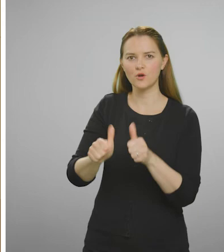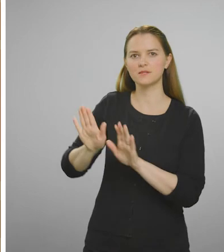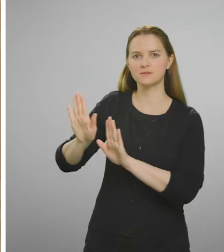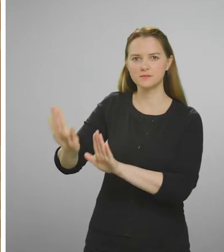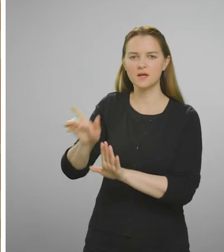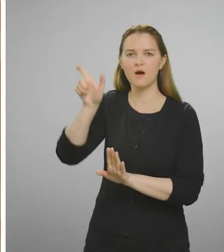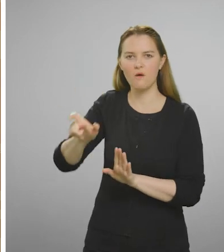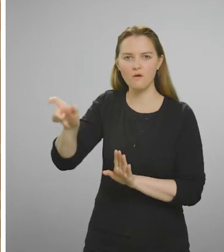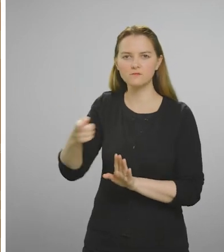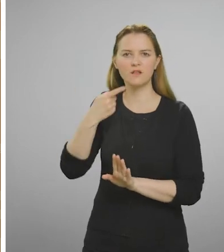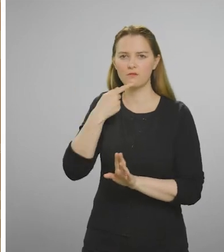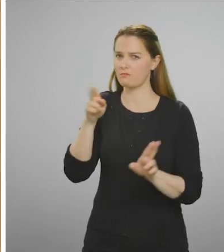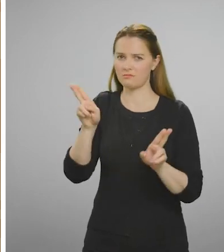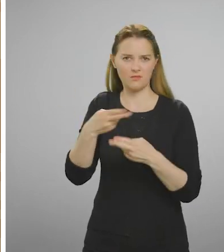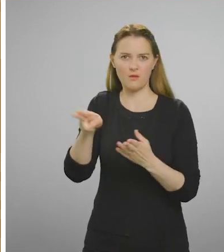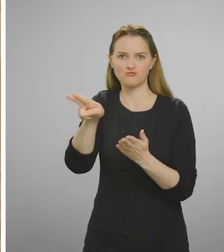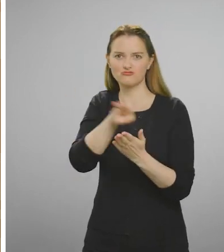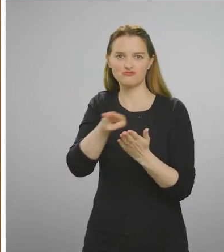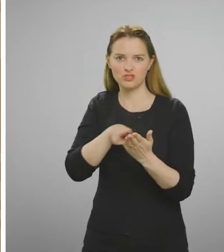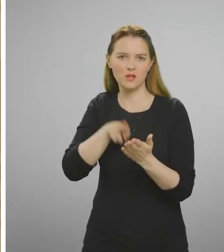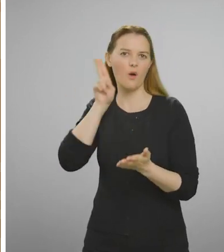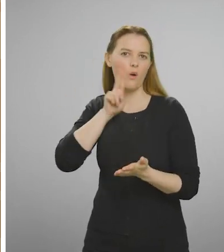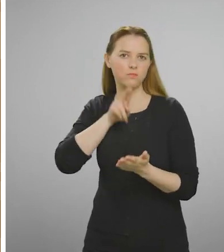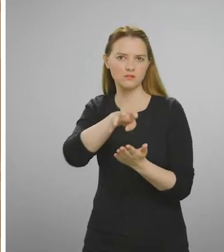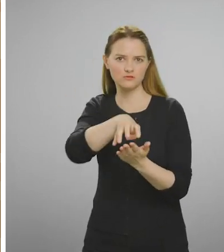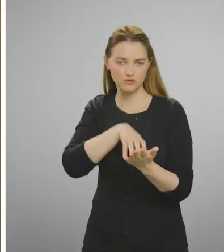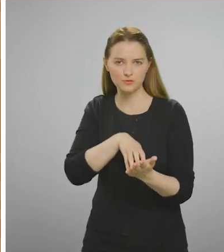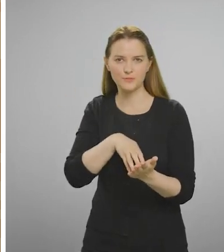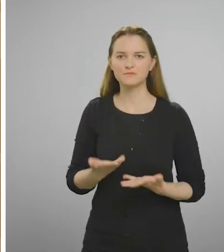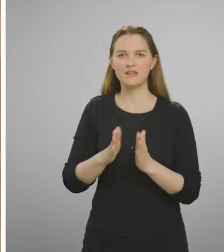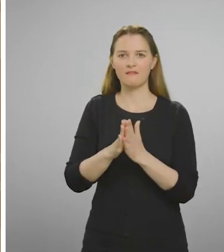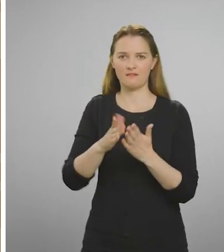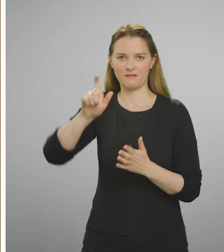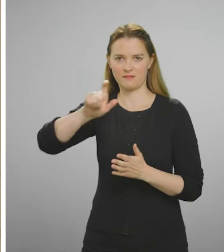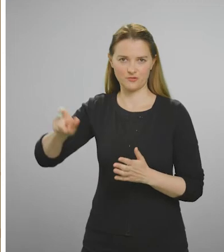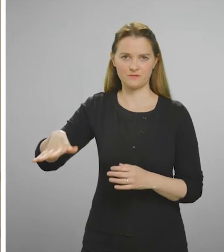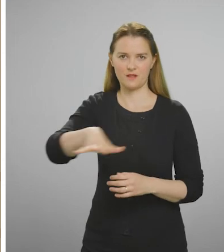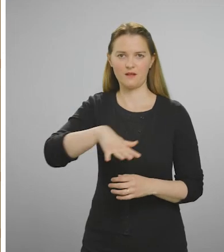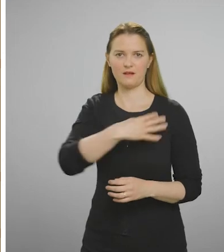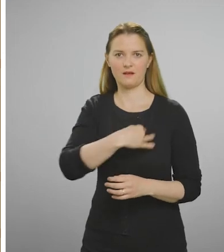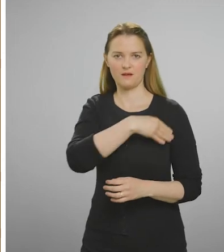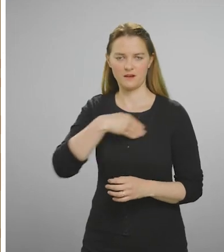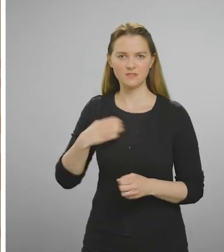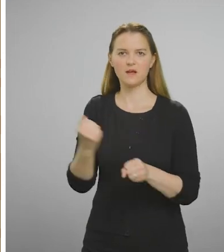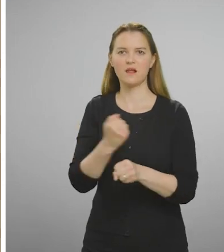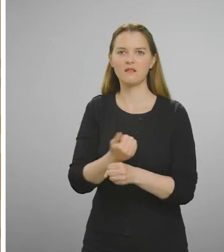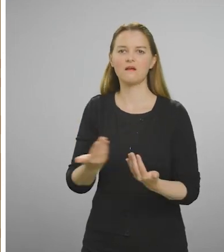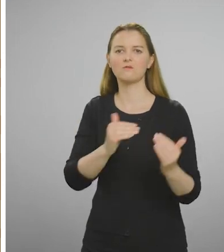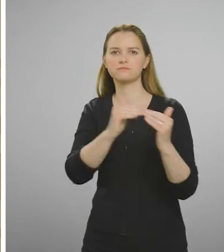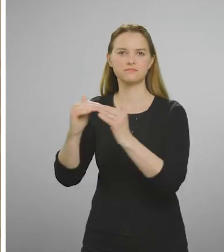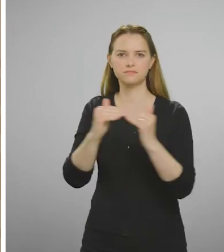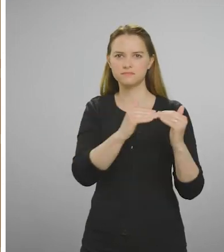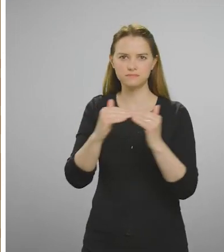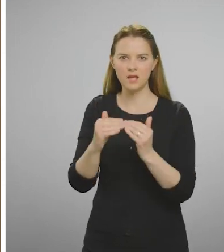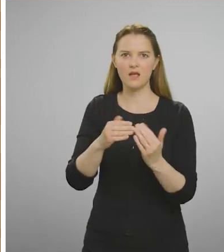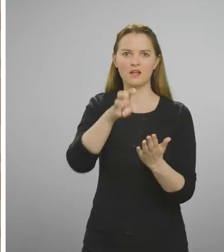formatima i pruža usluge osobama s teškoćama pri čitanju standardnog tiska. Zadaća knjižnice je na nacionalnom nivou djelovati